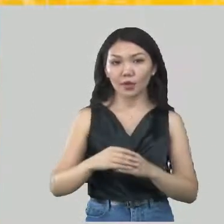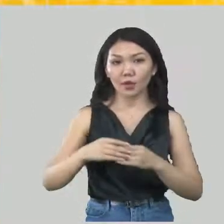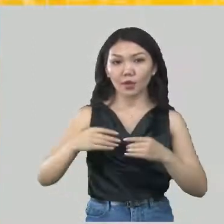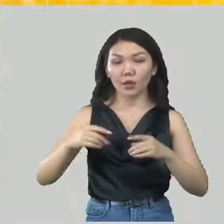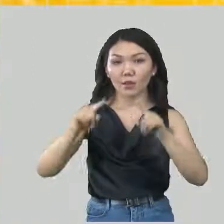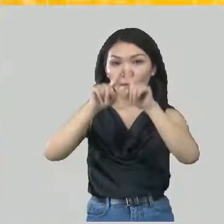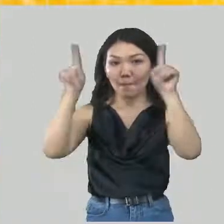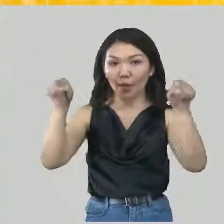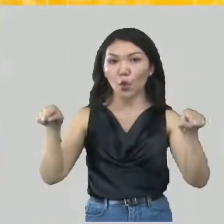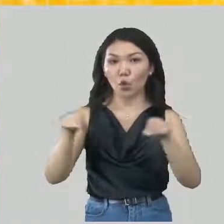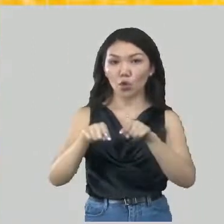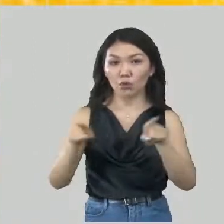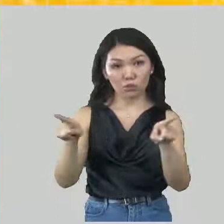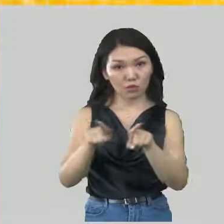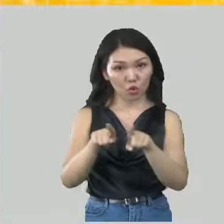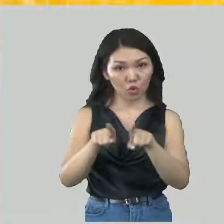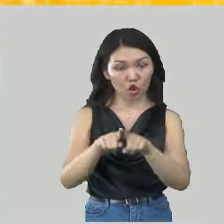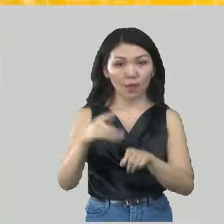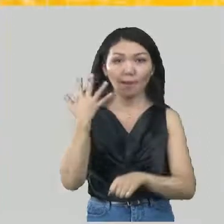Прямоугольников тоже 5.